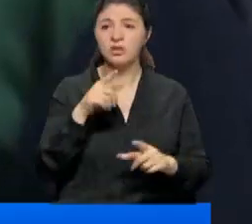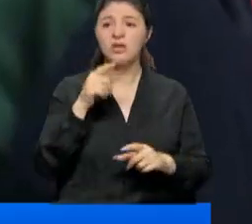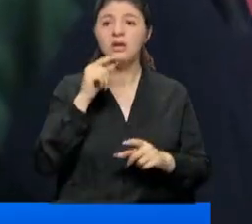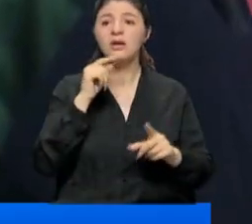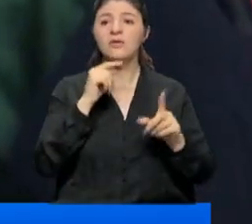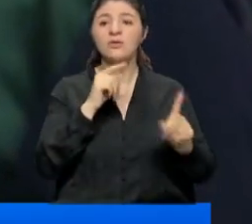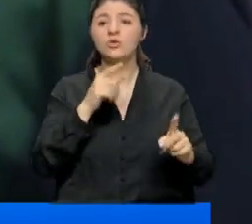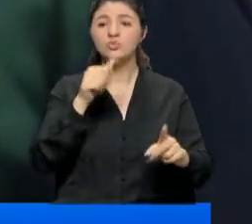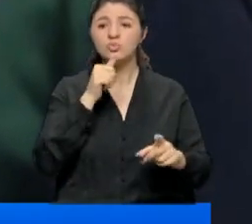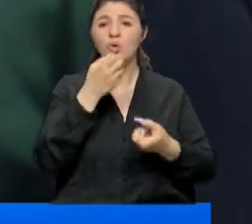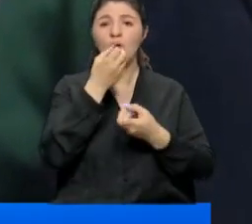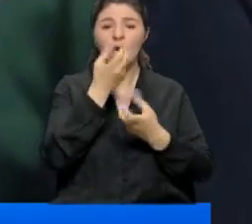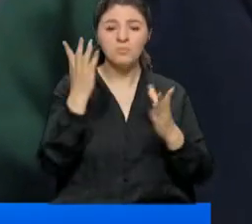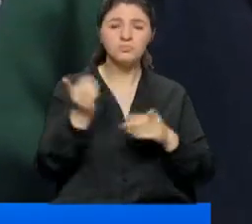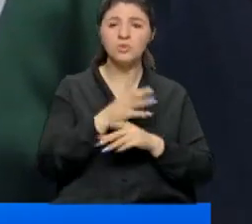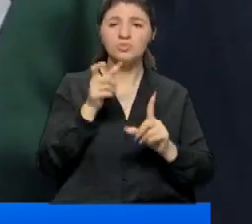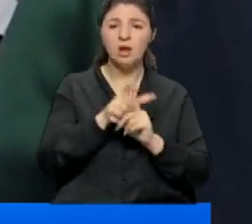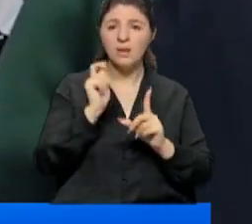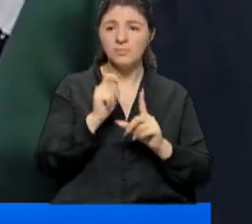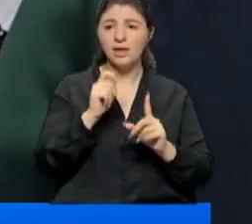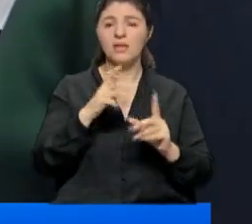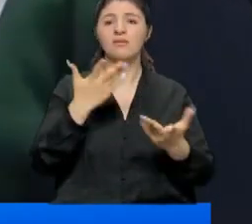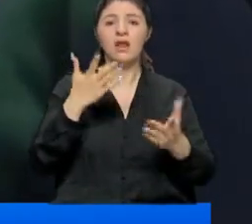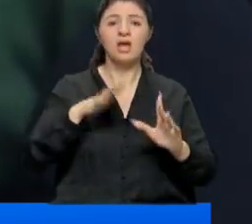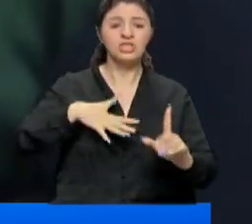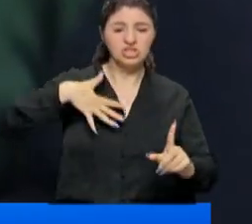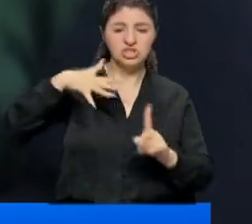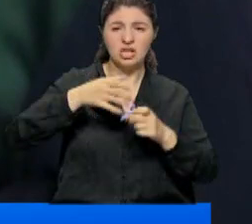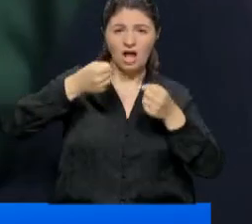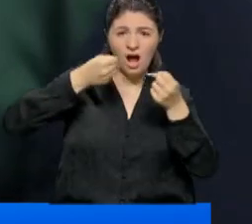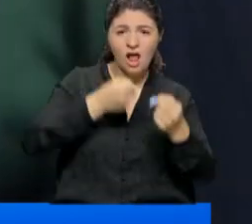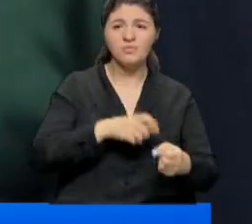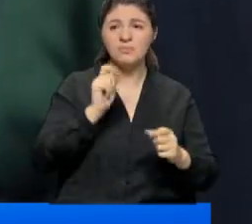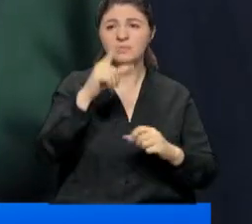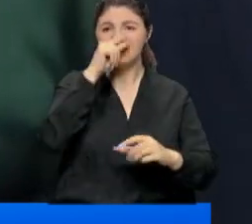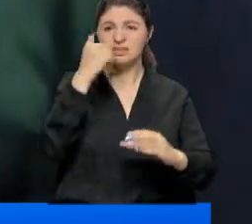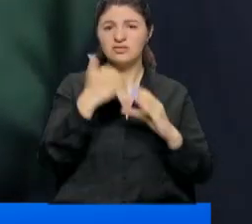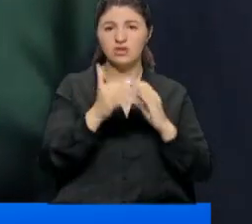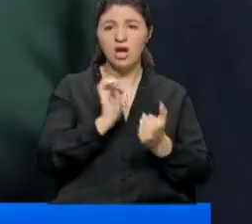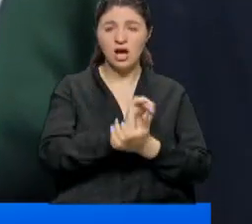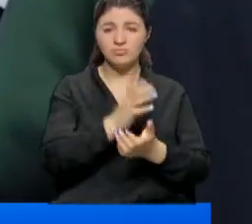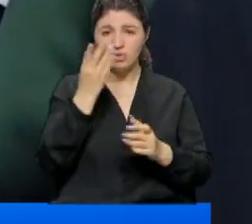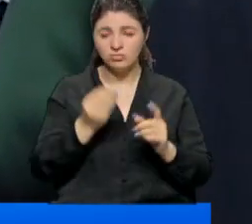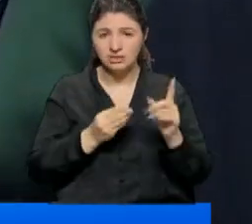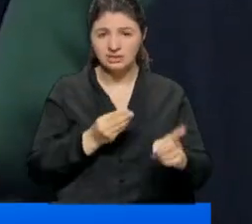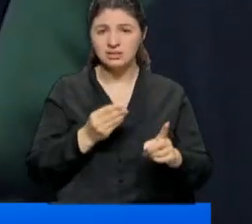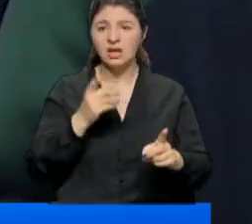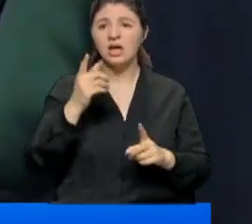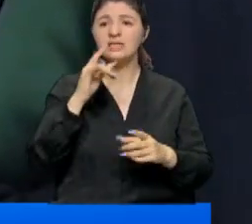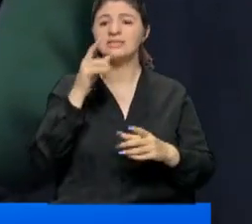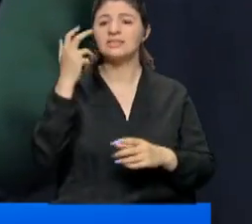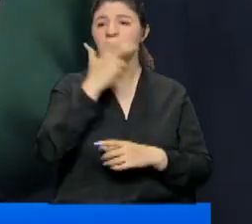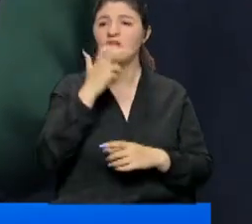ormanını koruyanlara tüm hak arayışlarının şiddetle bastırılması bir tweet atanın hapsi boylaması